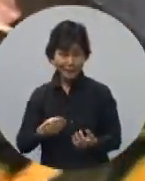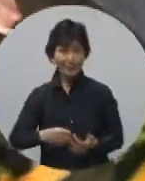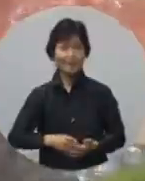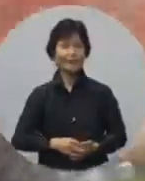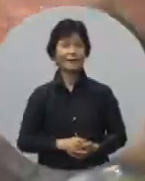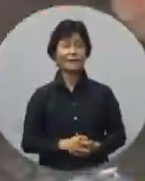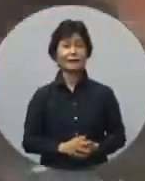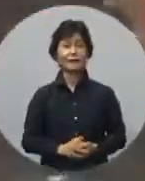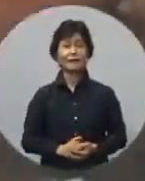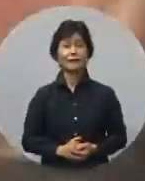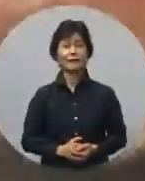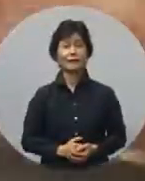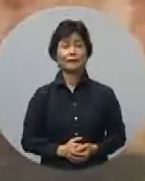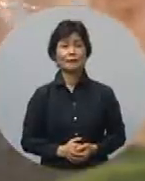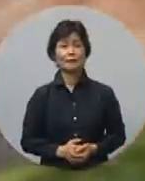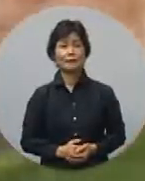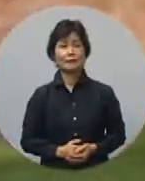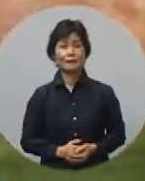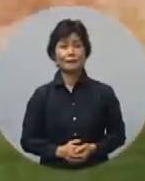ね。